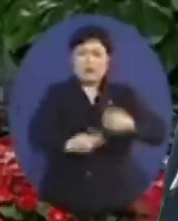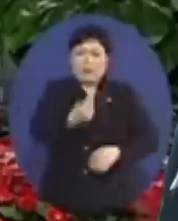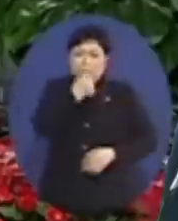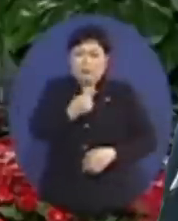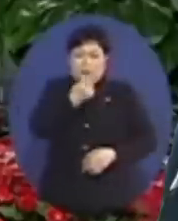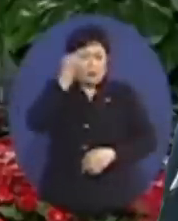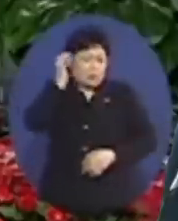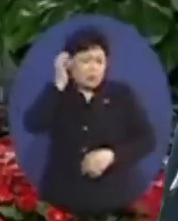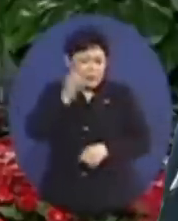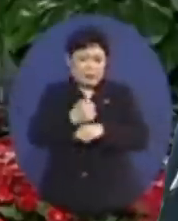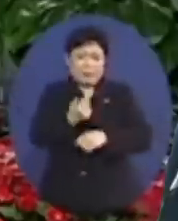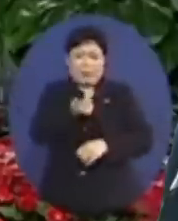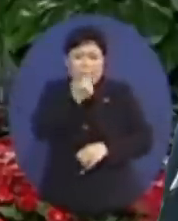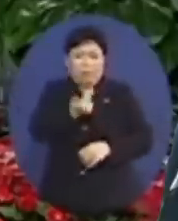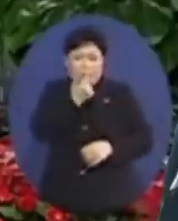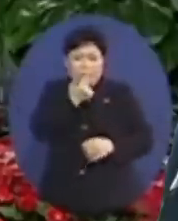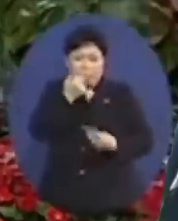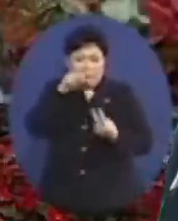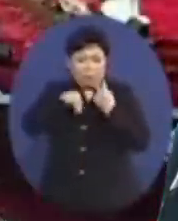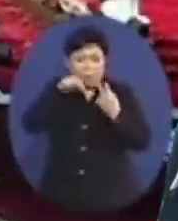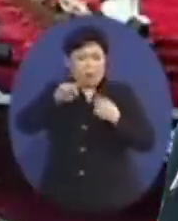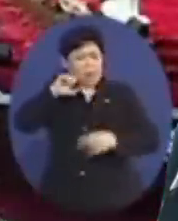일으켜 숨을 쉴 수가 없습니다.